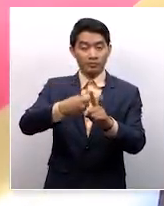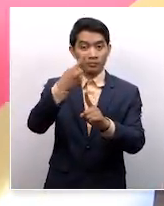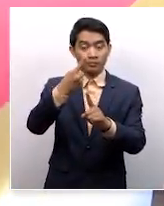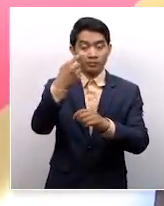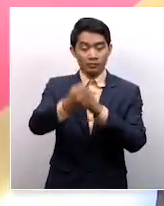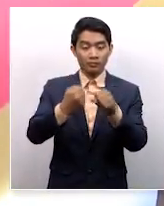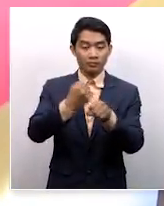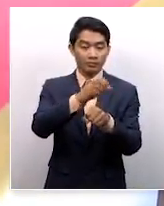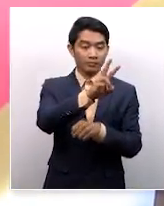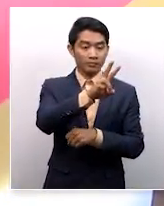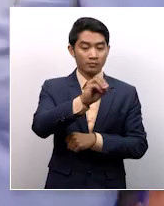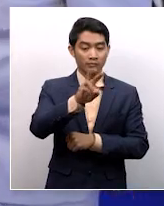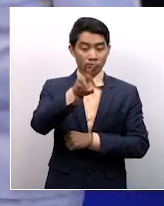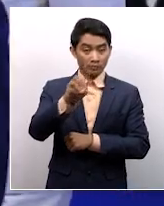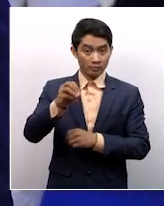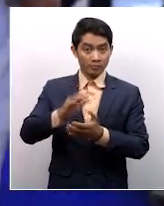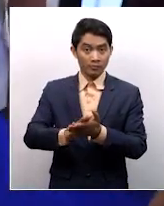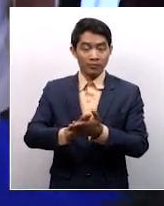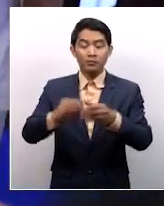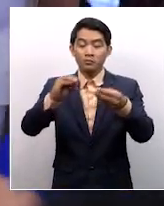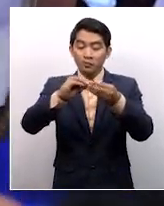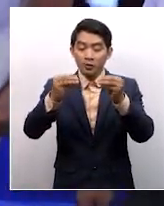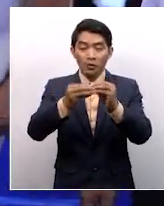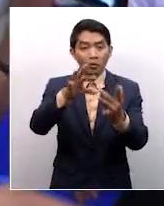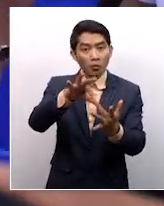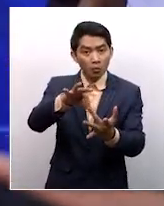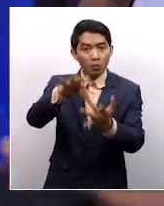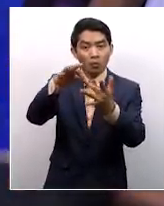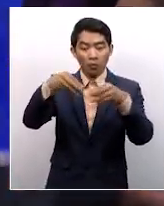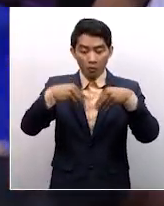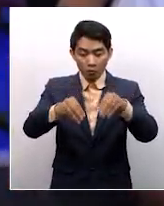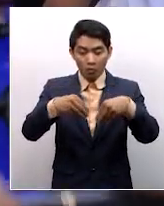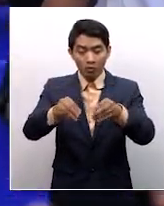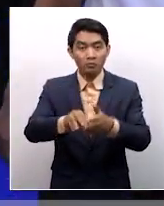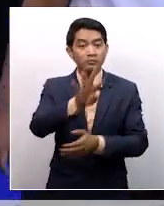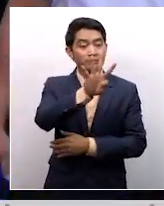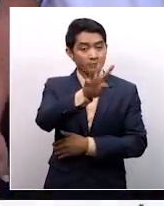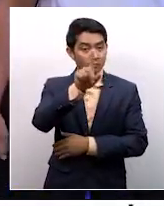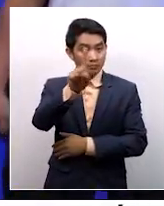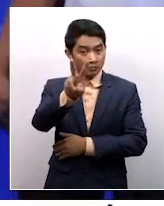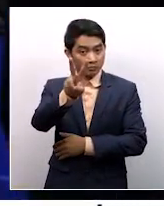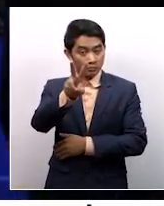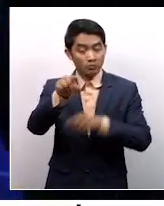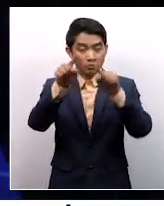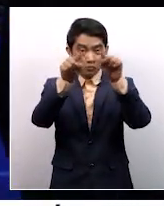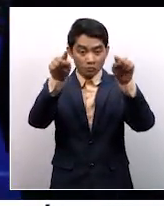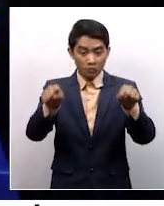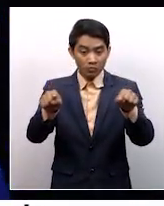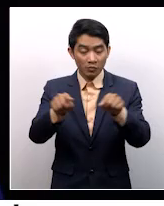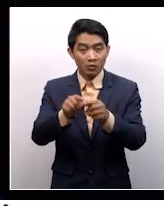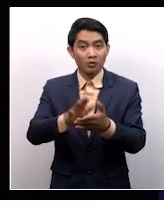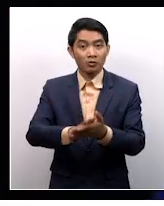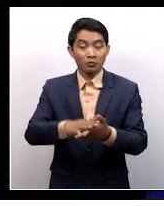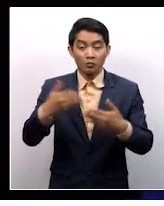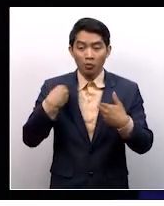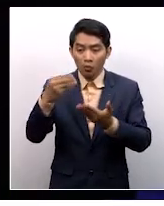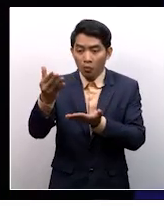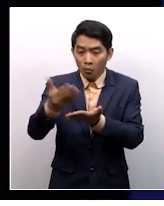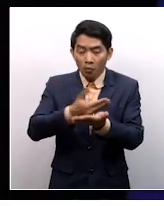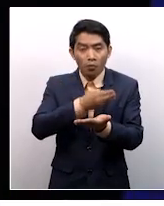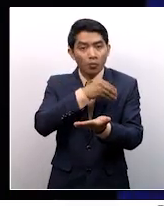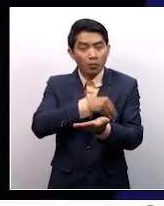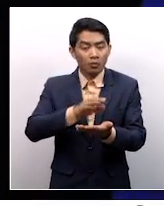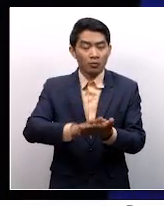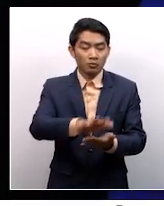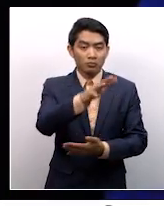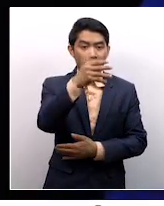ឆ្នាំ2020កន្លងទៅនេះផ្លាកលេខពិសេសផ្ទាល់ខ្លួនលក់បានប្រមាណ42ផ្លាកហើយដោយរកចំណូលបានជាង900លានរៀលប្រហែលនឹ